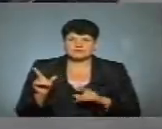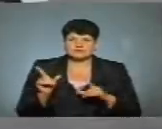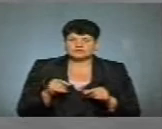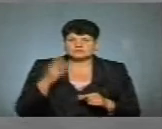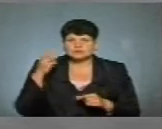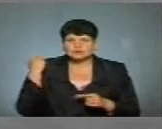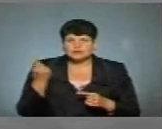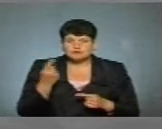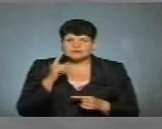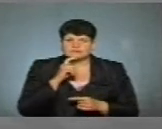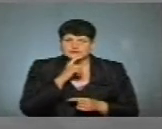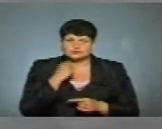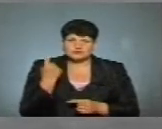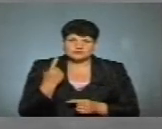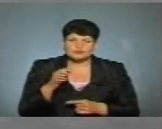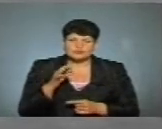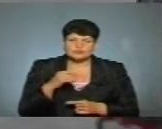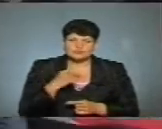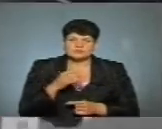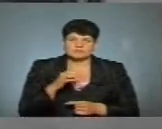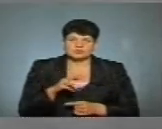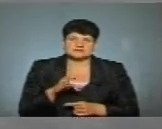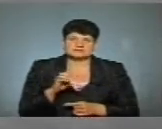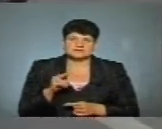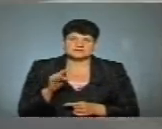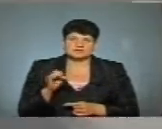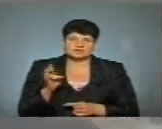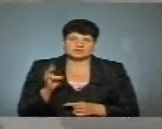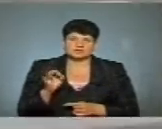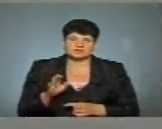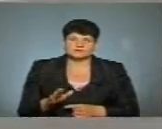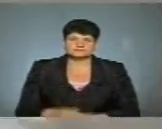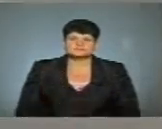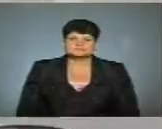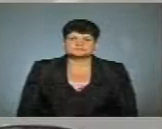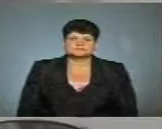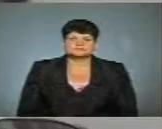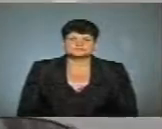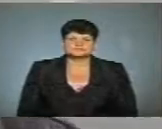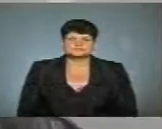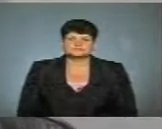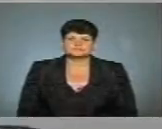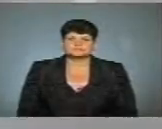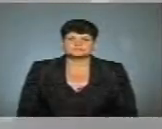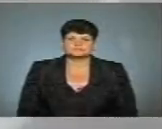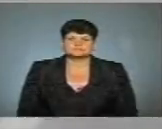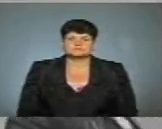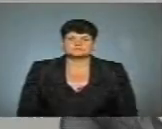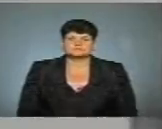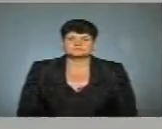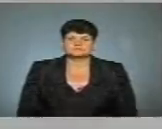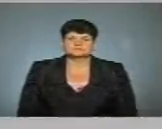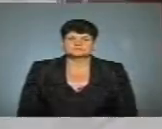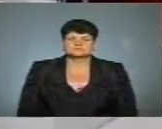та Вінниччину, розповів Микола Спірідонов. Марія Котенко, Андрій Бодак. Новини на Суспільному.